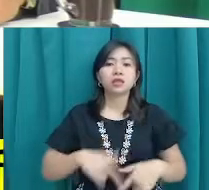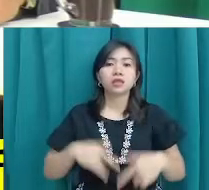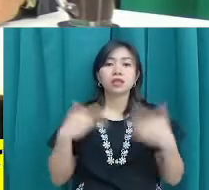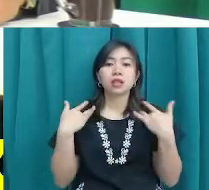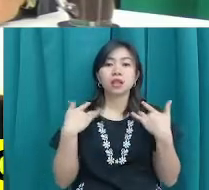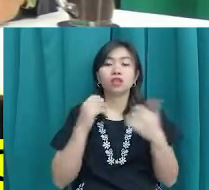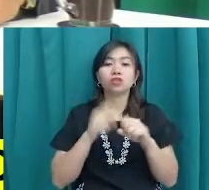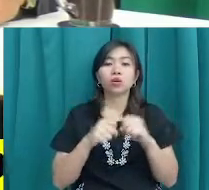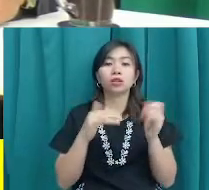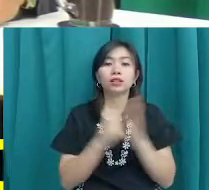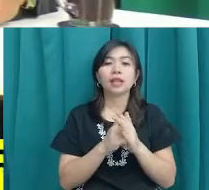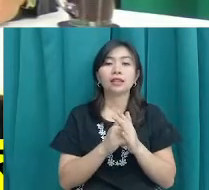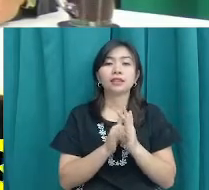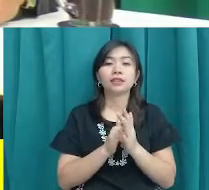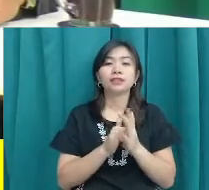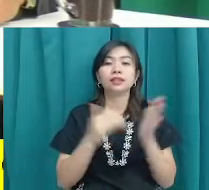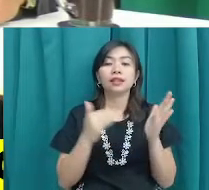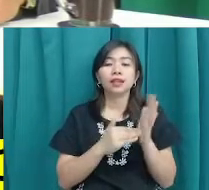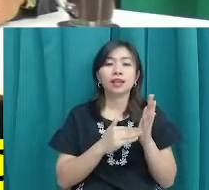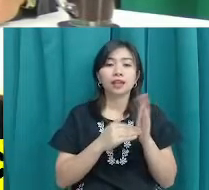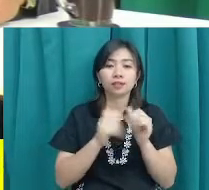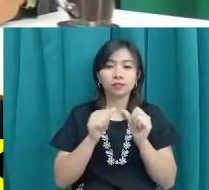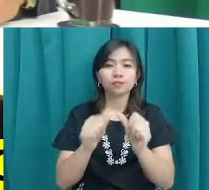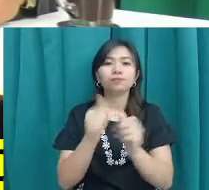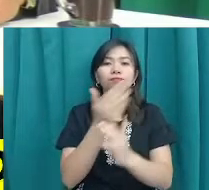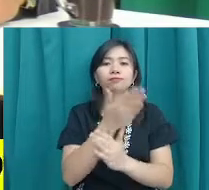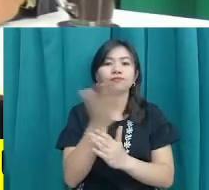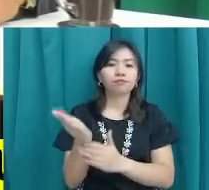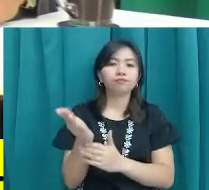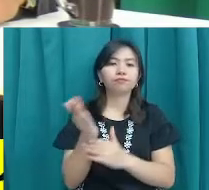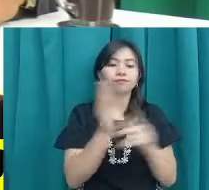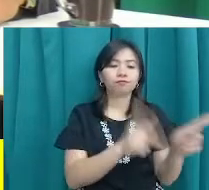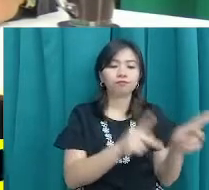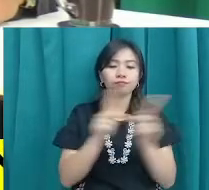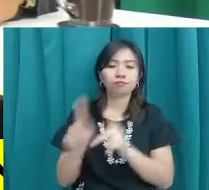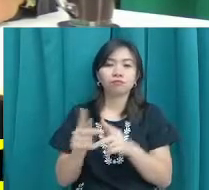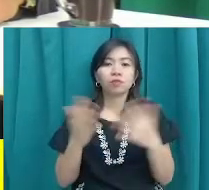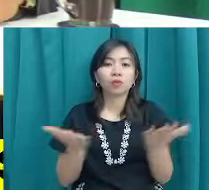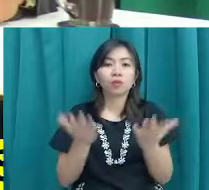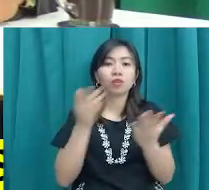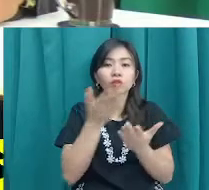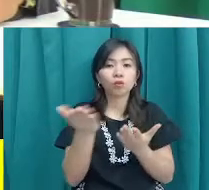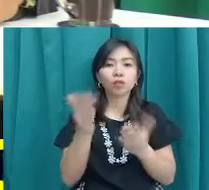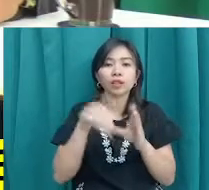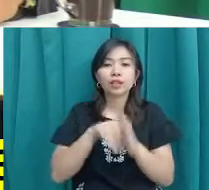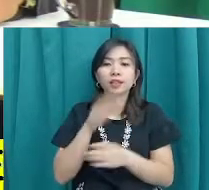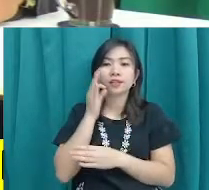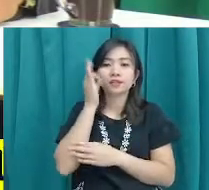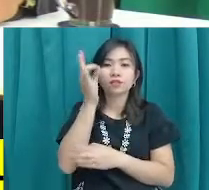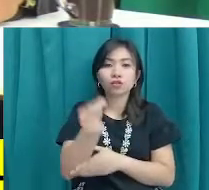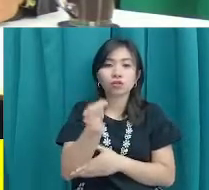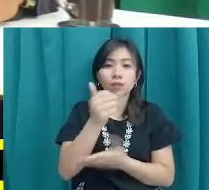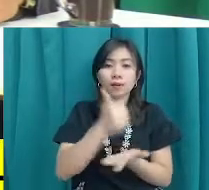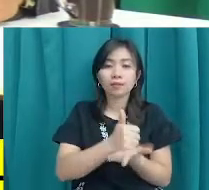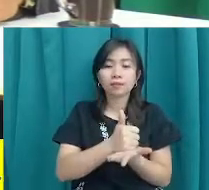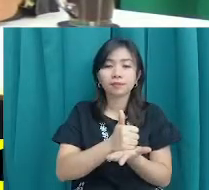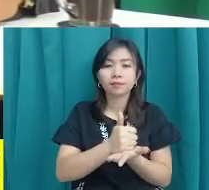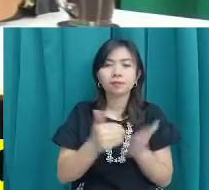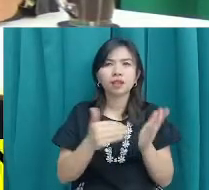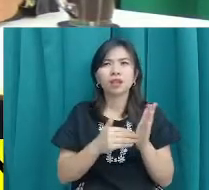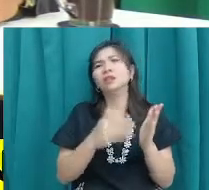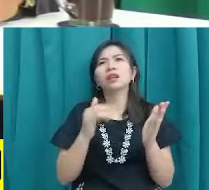patuloy kayong mapunta ay maging preparado sa pupuntahan yung destinasyon. Tama. Alam mo, sir, pag hindi ka, alam mo, yan ang problema